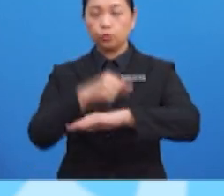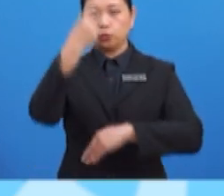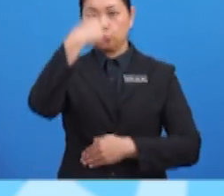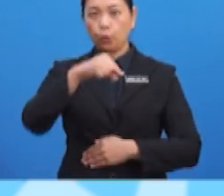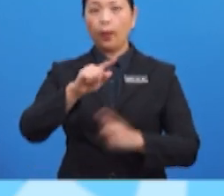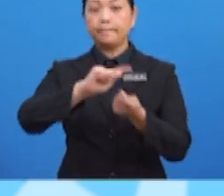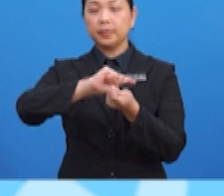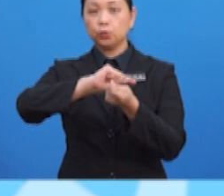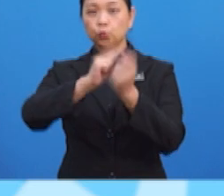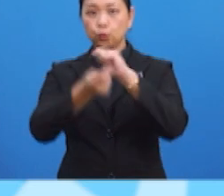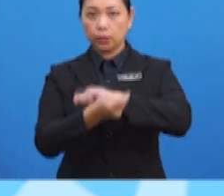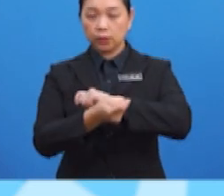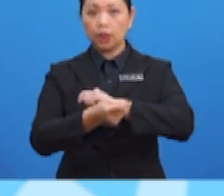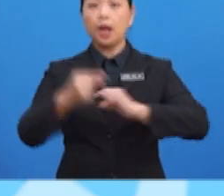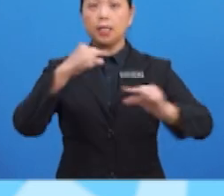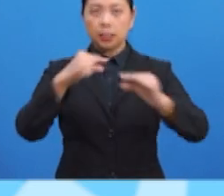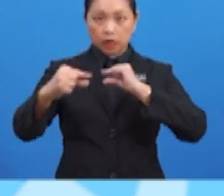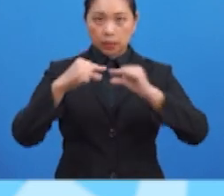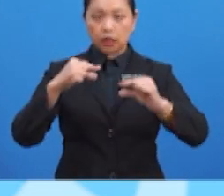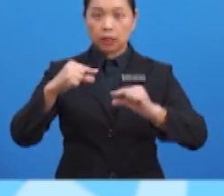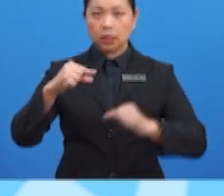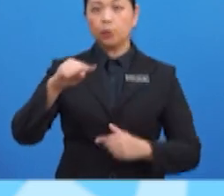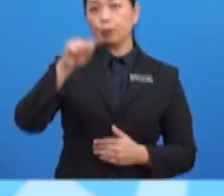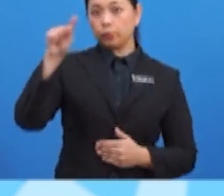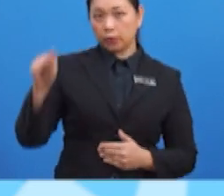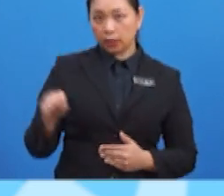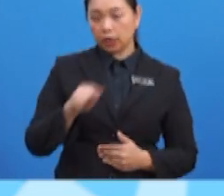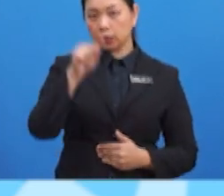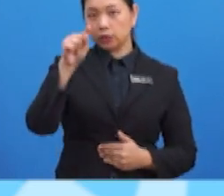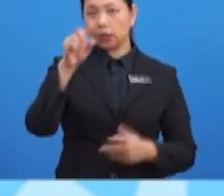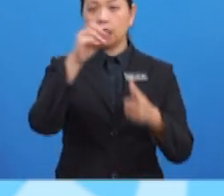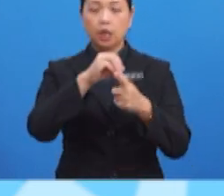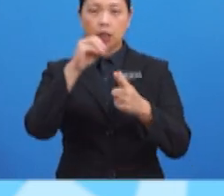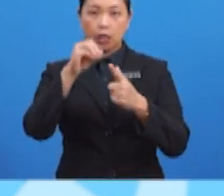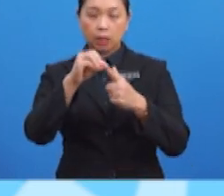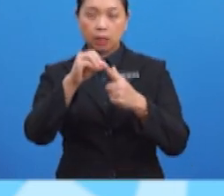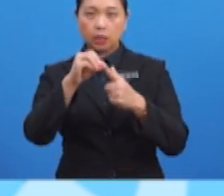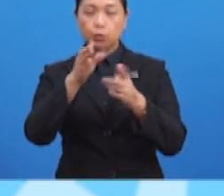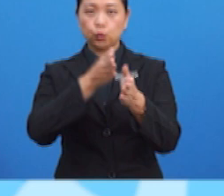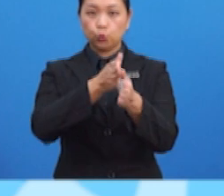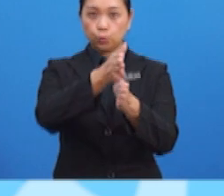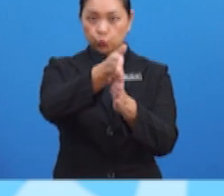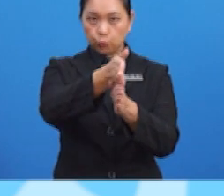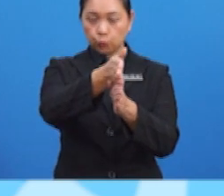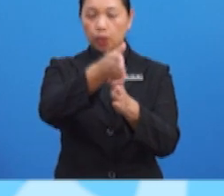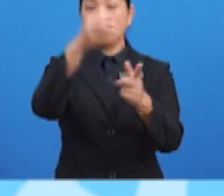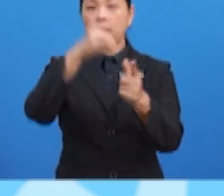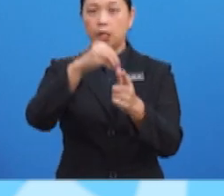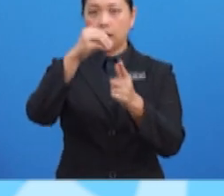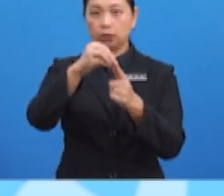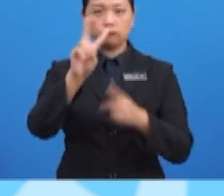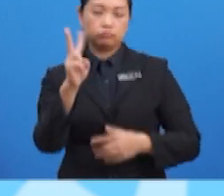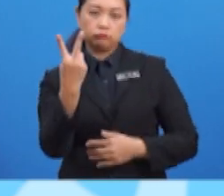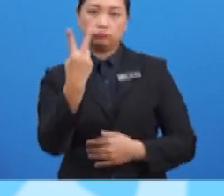untuk menukarkan gerakan putaran kepada gerakan lurus atau